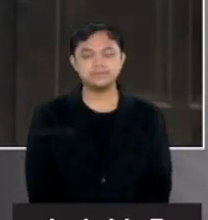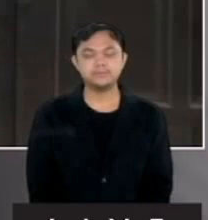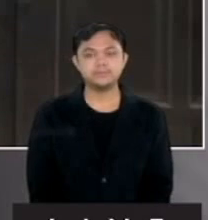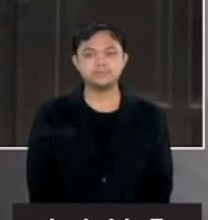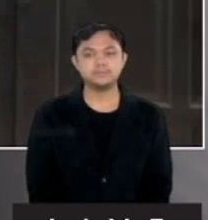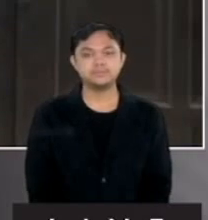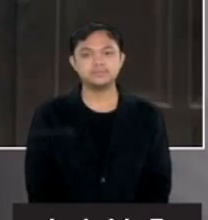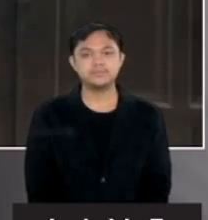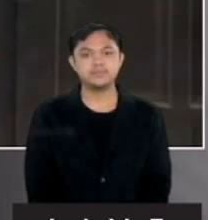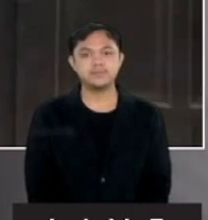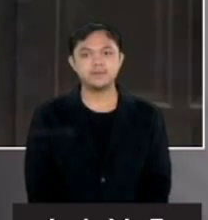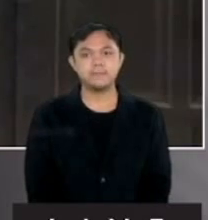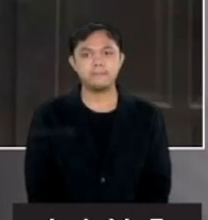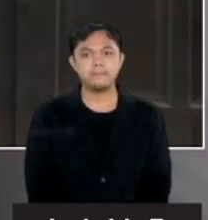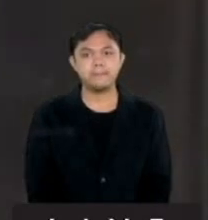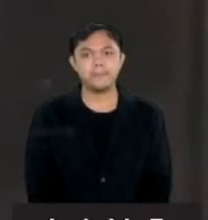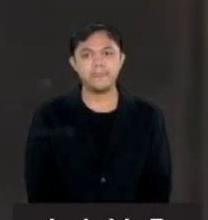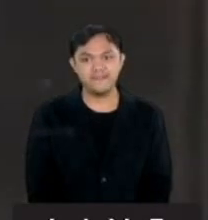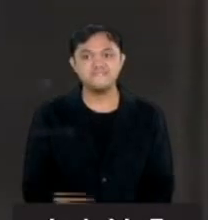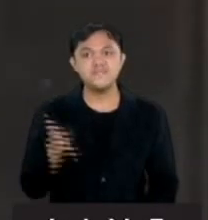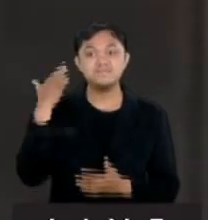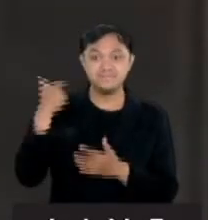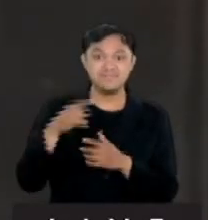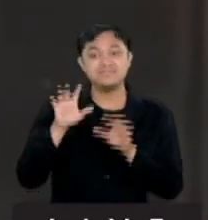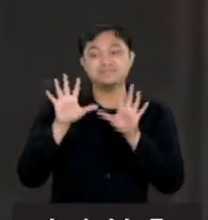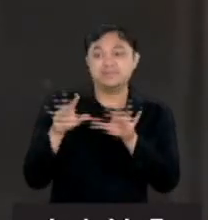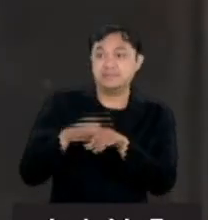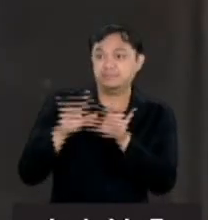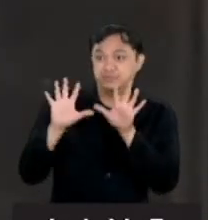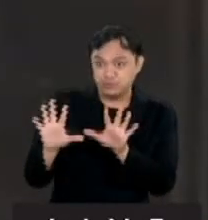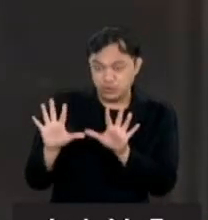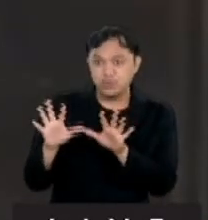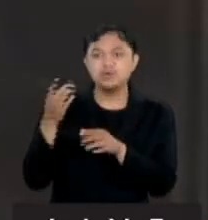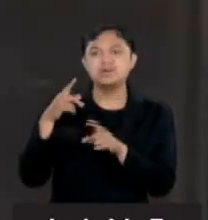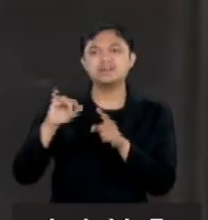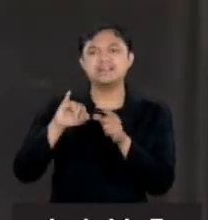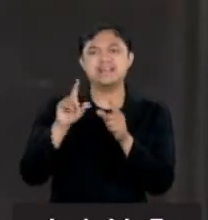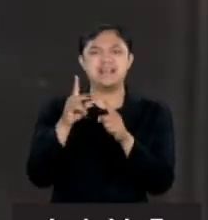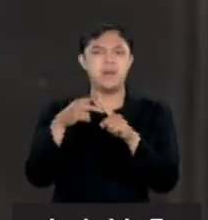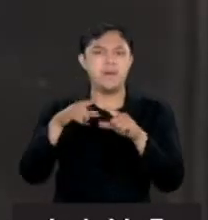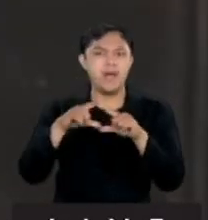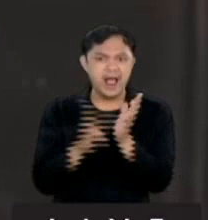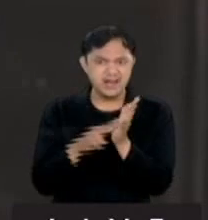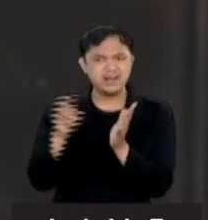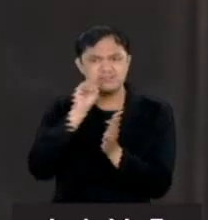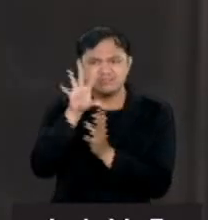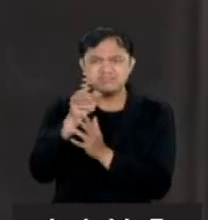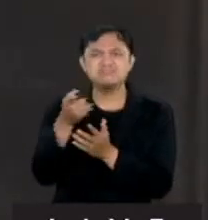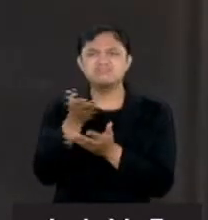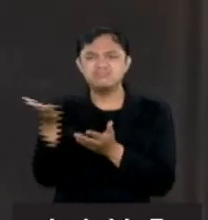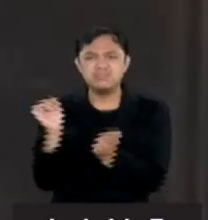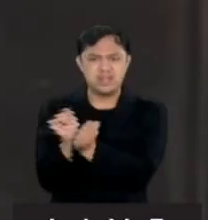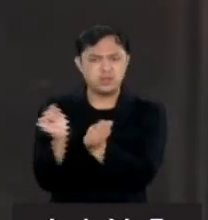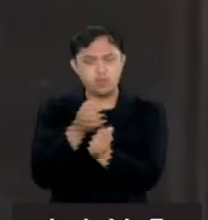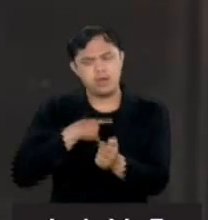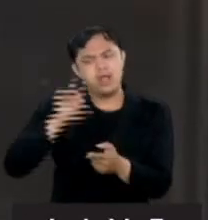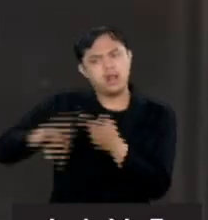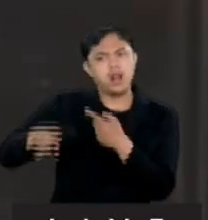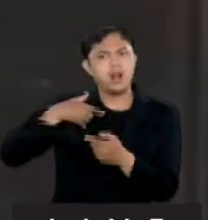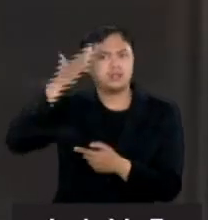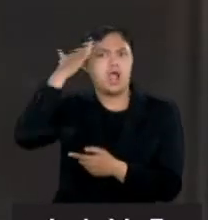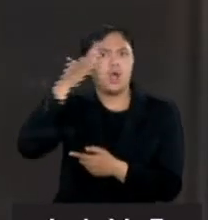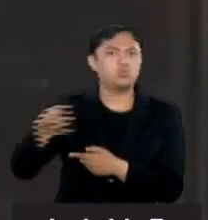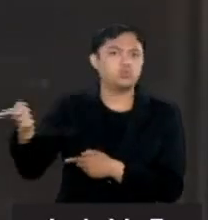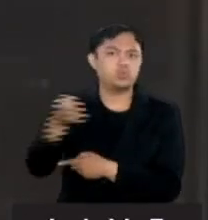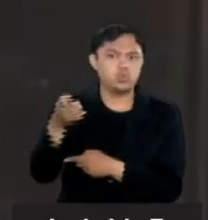Sejak pukul 10 tadi, Irfan sendiri mengaku dia mengenal dengan beberapa terdakwa yang hadir. Kemudian dalam persidangan, Irfan juga mengatakan